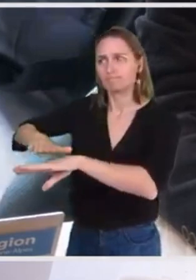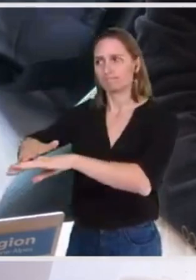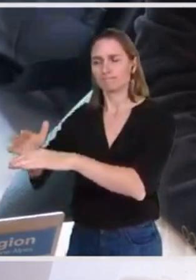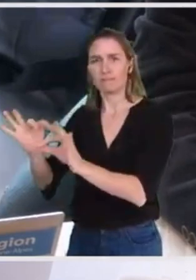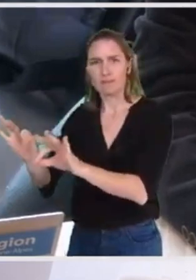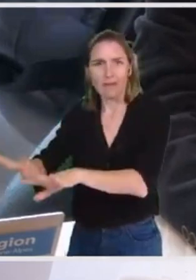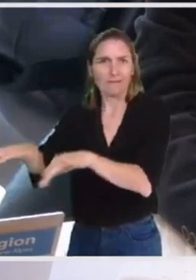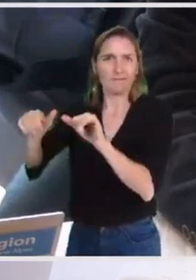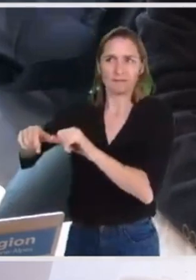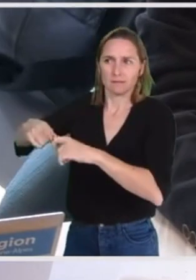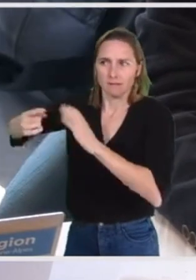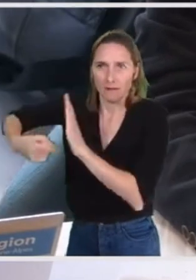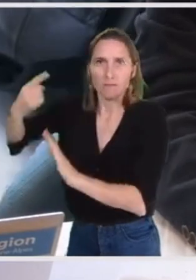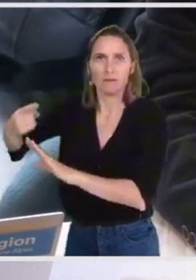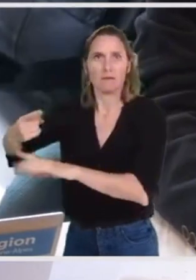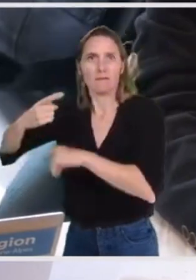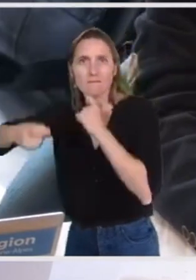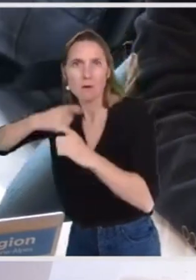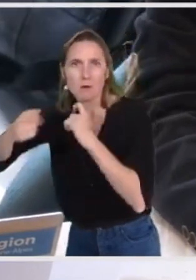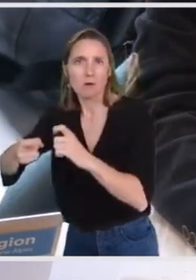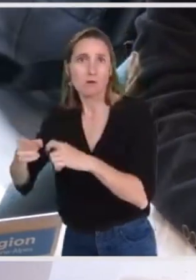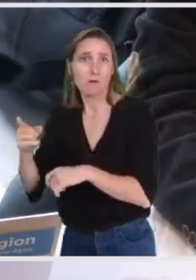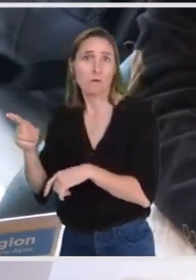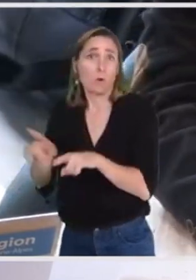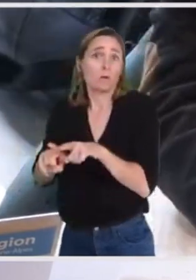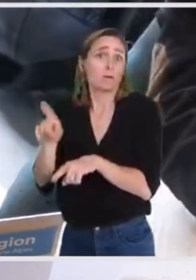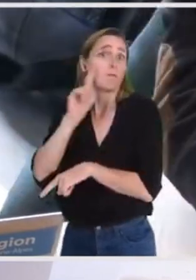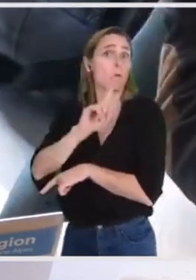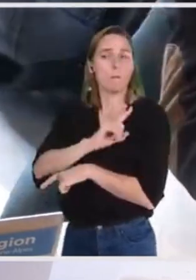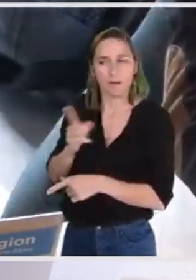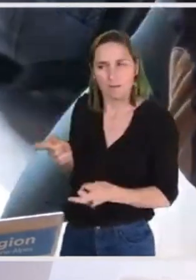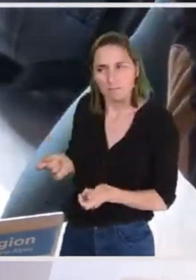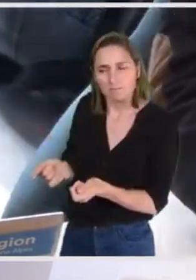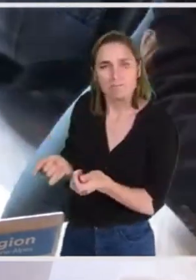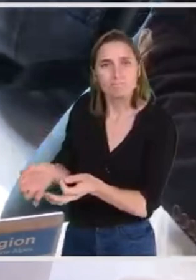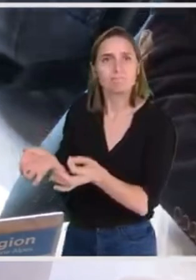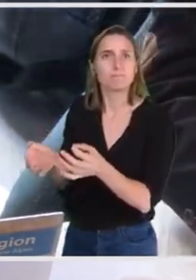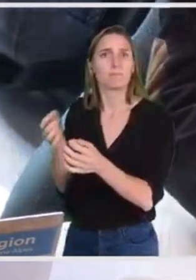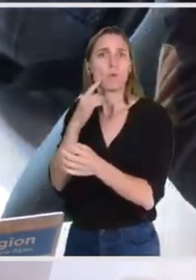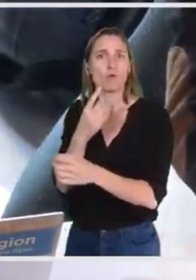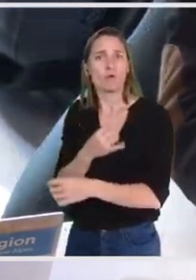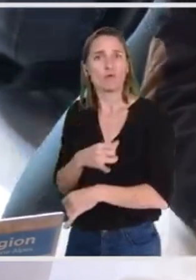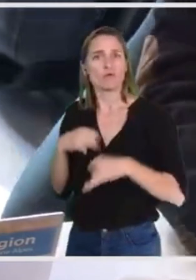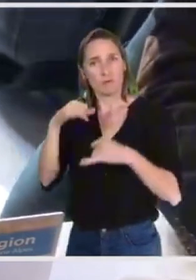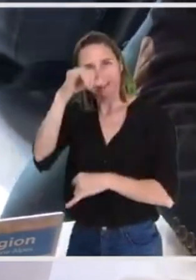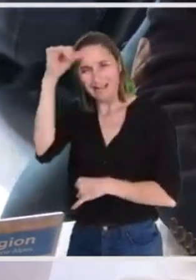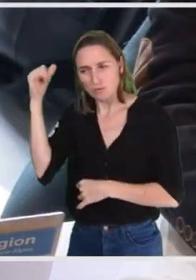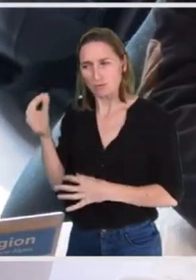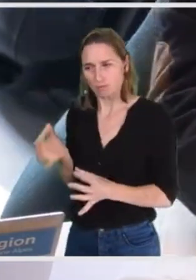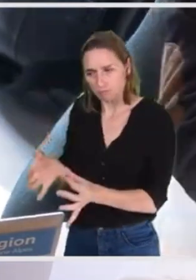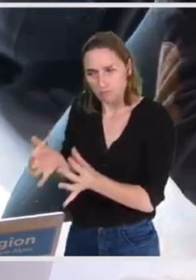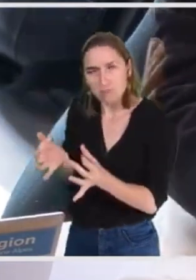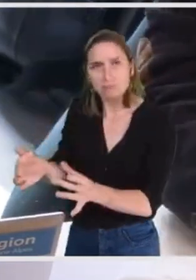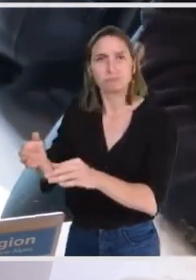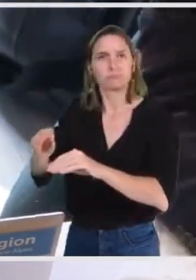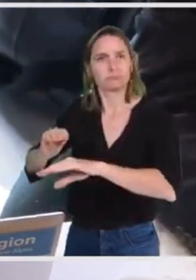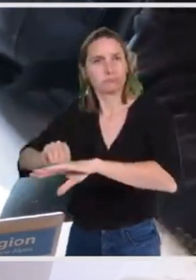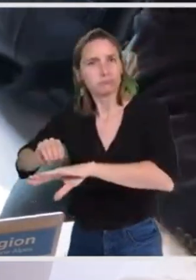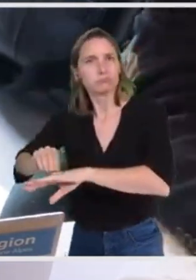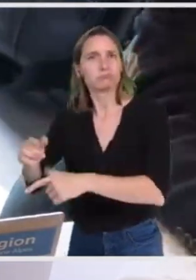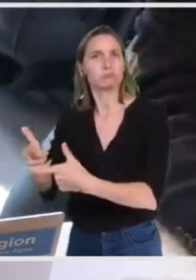seraient opportunes, peut-être auprès des jeunes garçons. Voilà, c'est une suggestion que je vous fais. Pour nous, ce rapport liste beaucoup